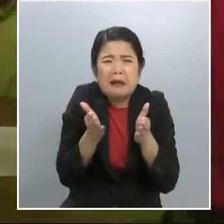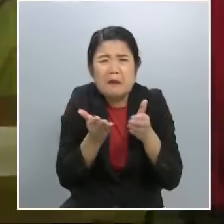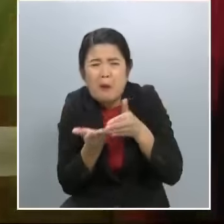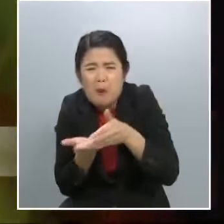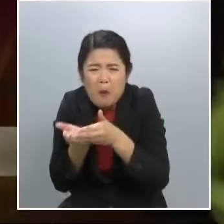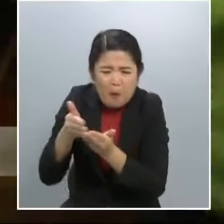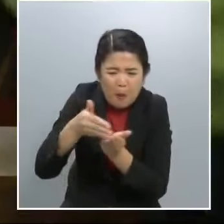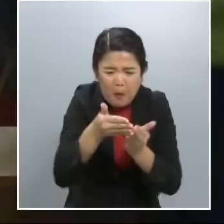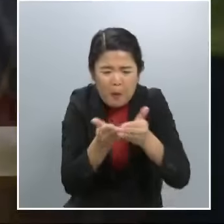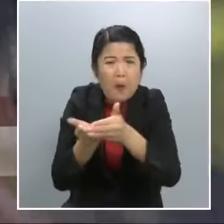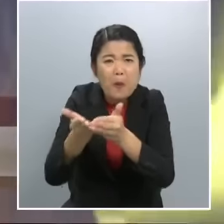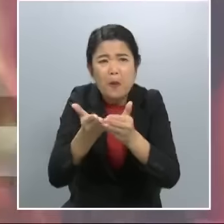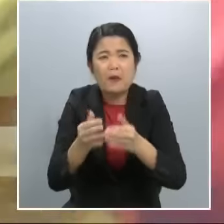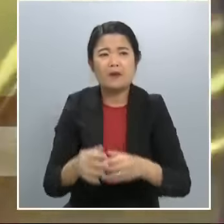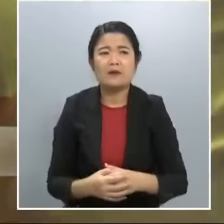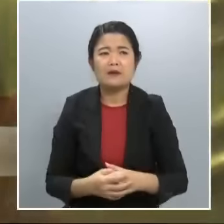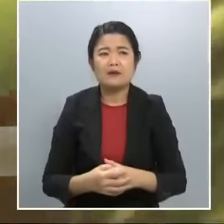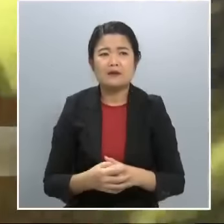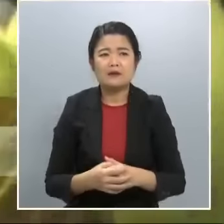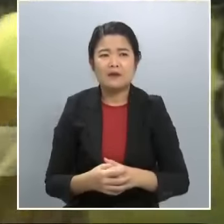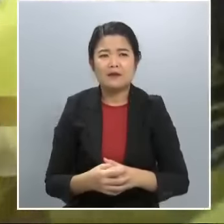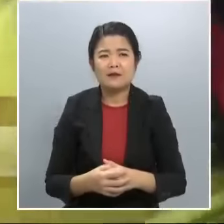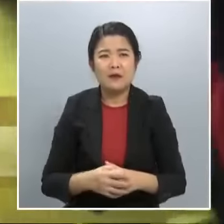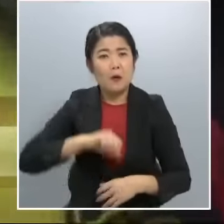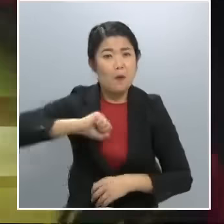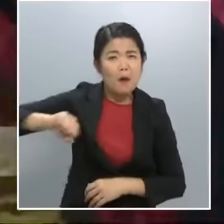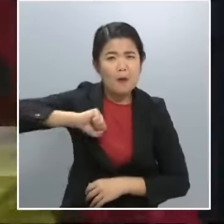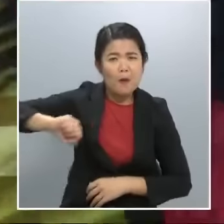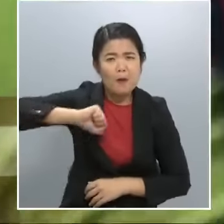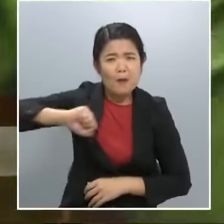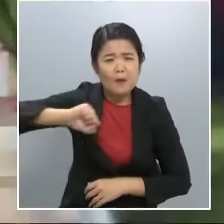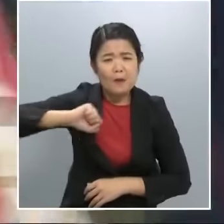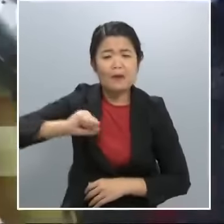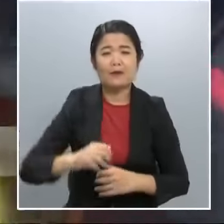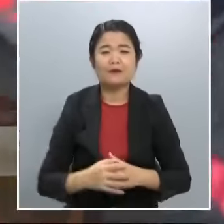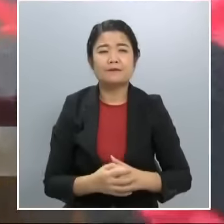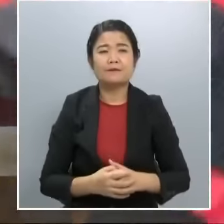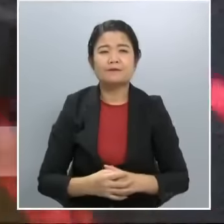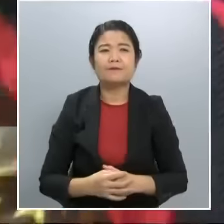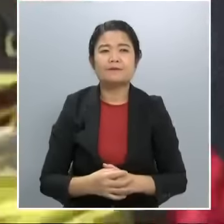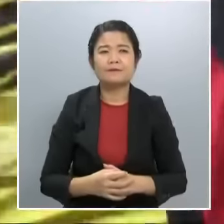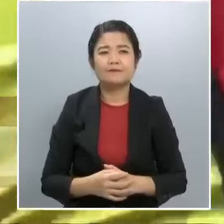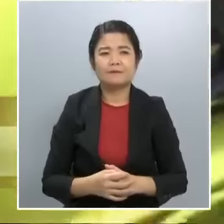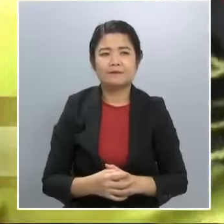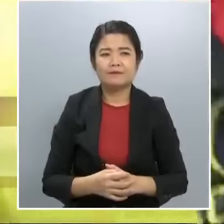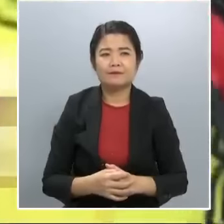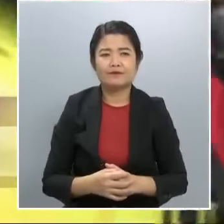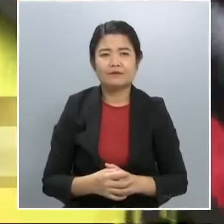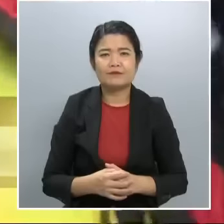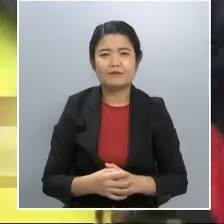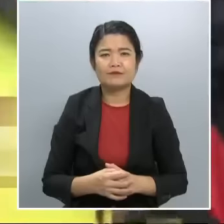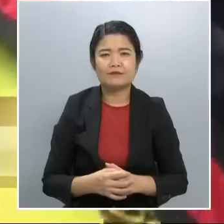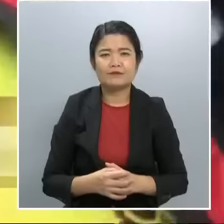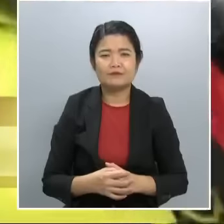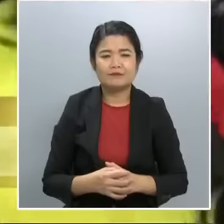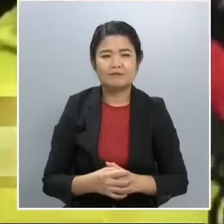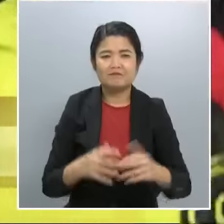ออกนี่เลยขขวาขวขขไม่เป็นไรไม่เป็นไรไรไม่เป็นไรไม่เป็นไไม่เป็นไไม่